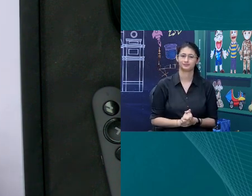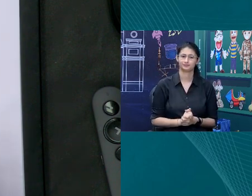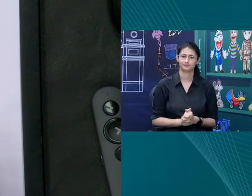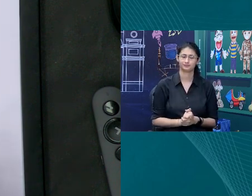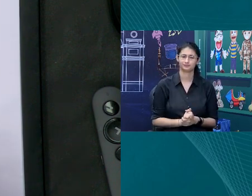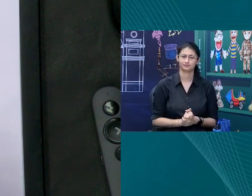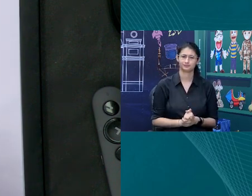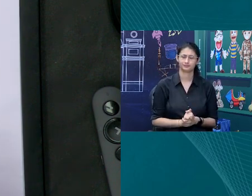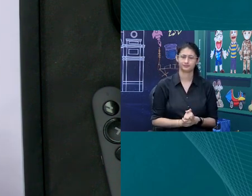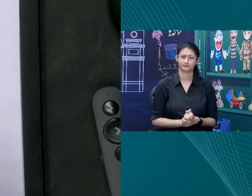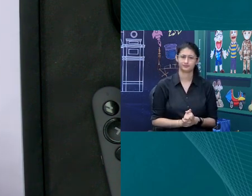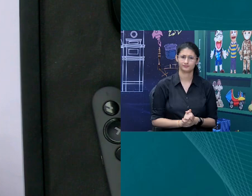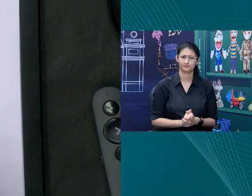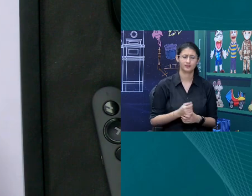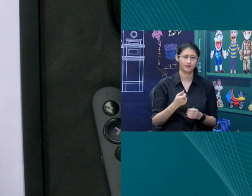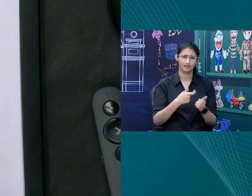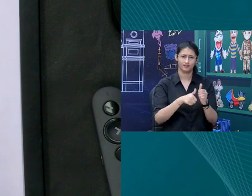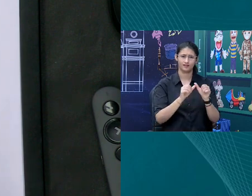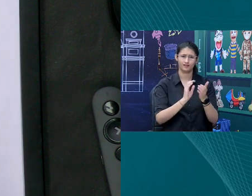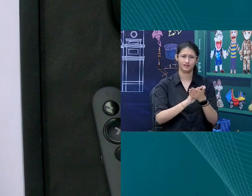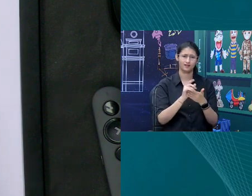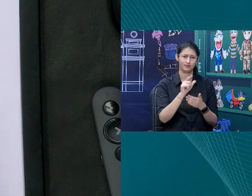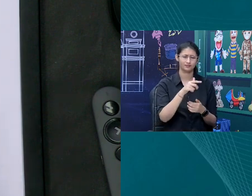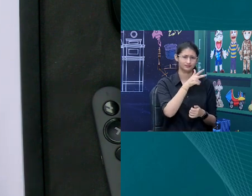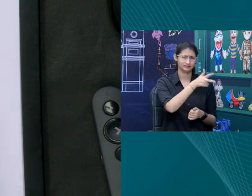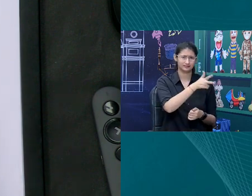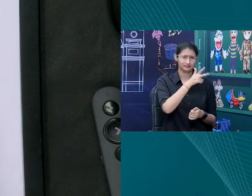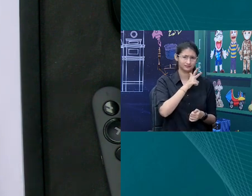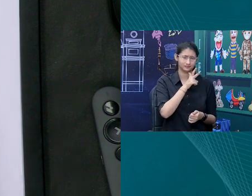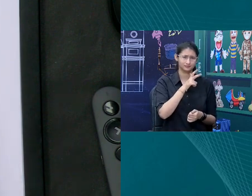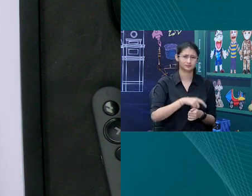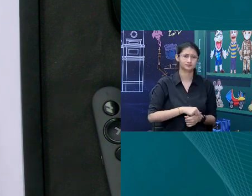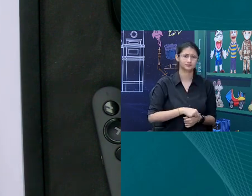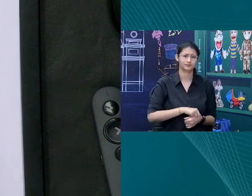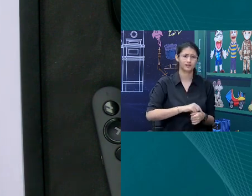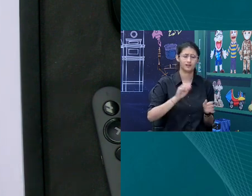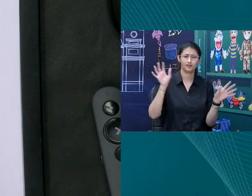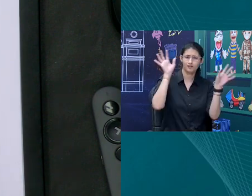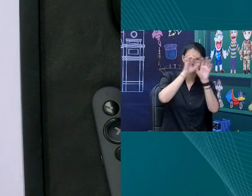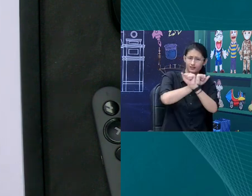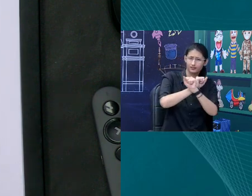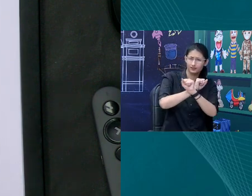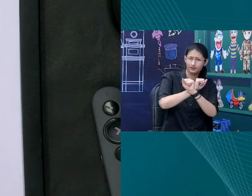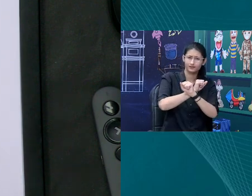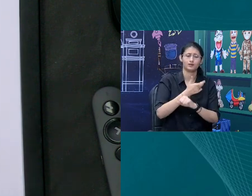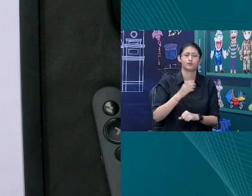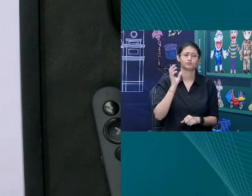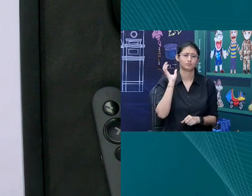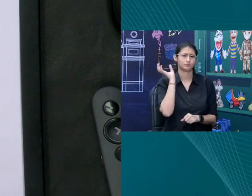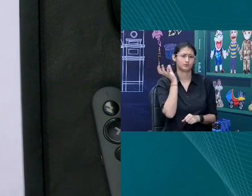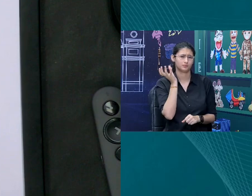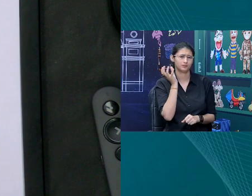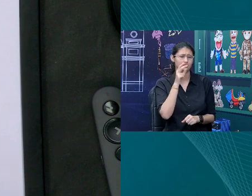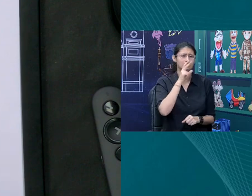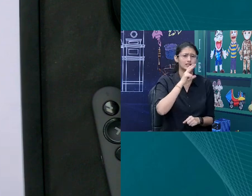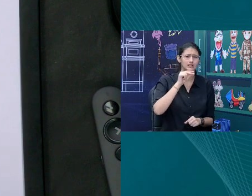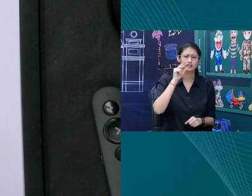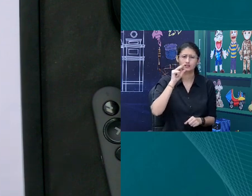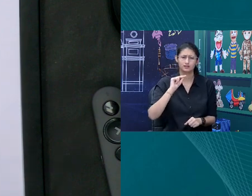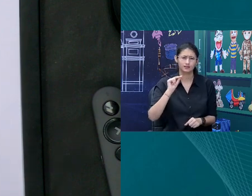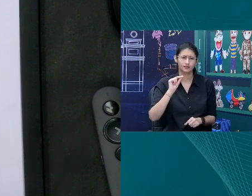तो राहुल जी क्या आप मुझे बता पाएंगे अंधेरा और गेंद में क्या आप आवाज़ों में कुछ